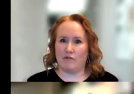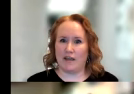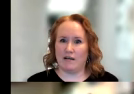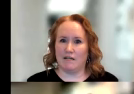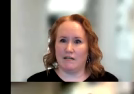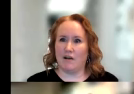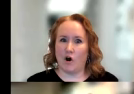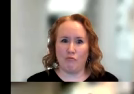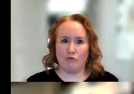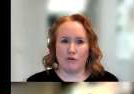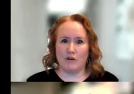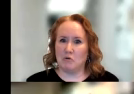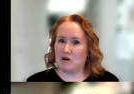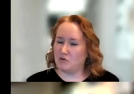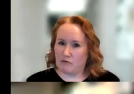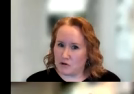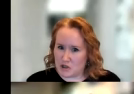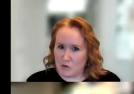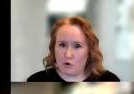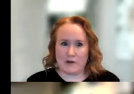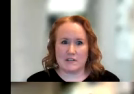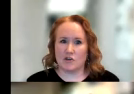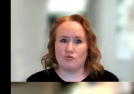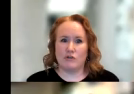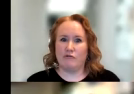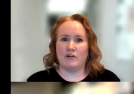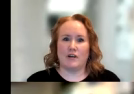temaer bør vi ta opp? Har dere noen forslag på